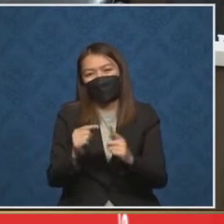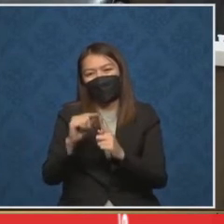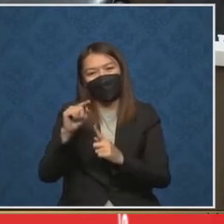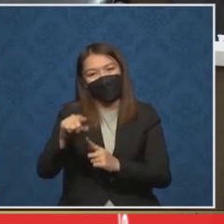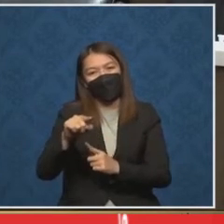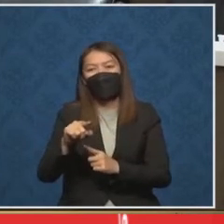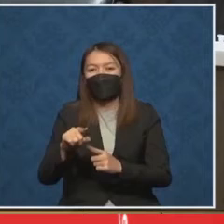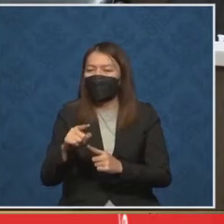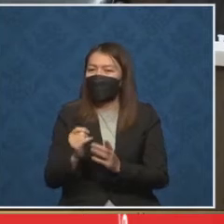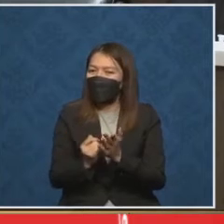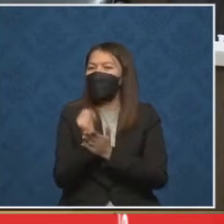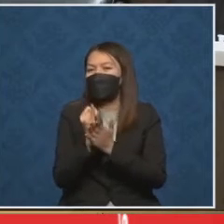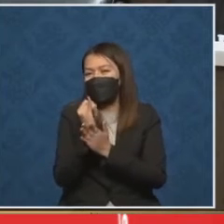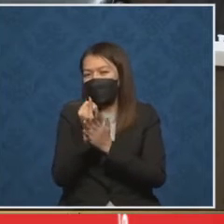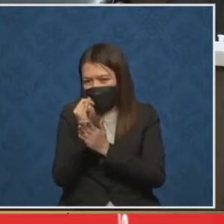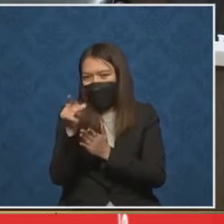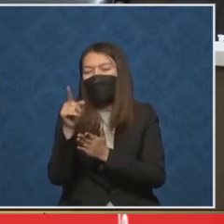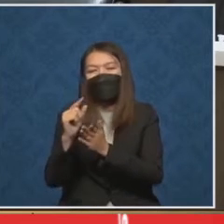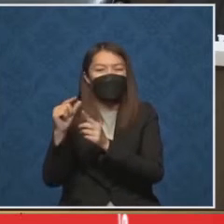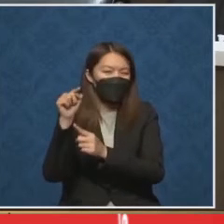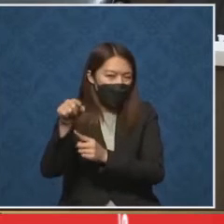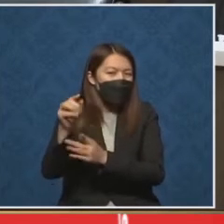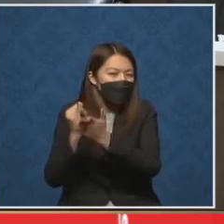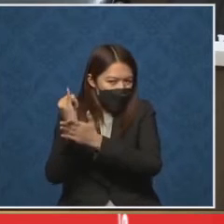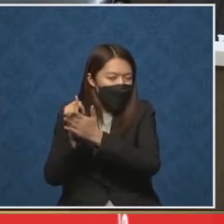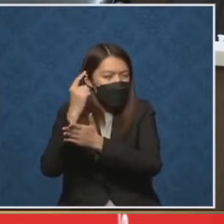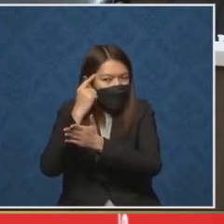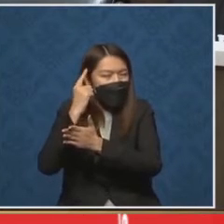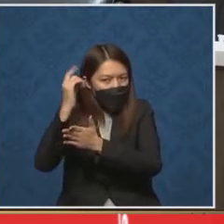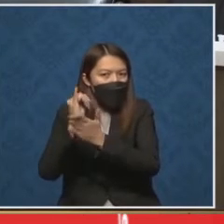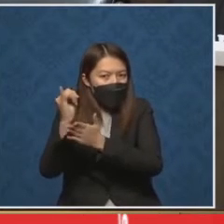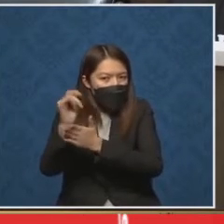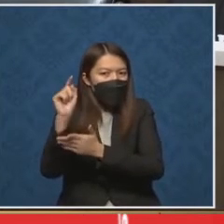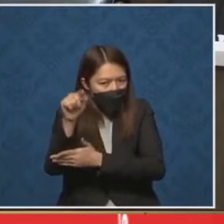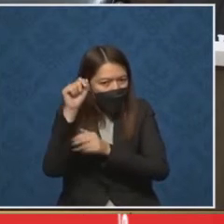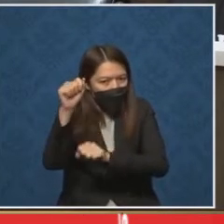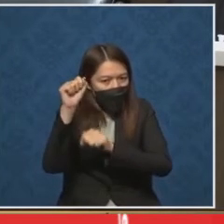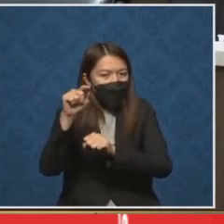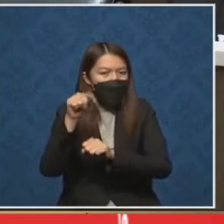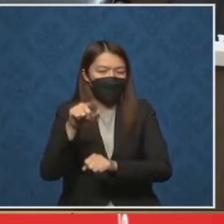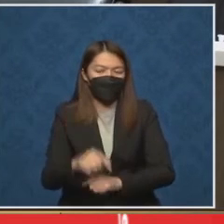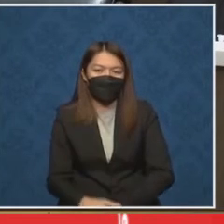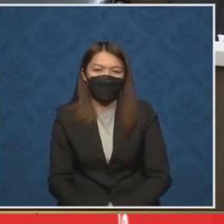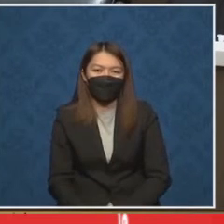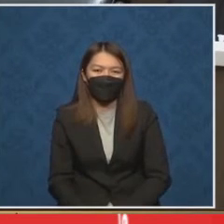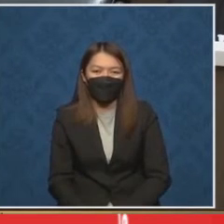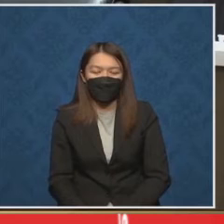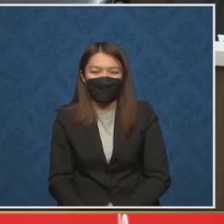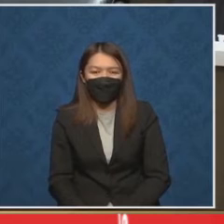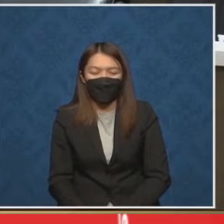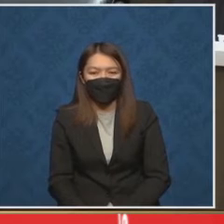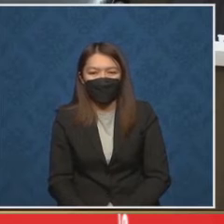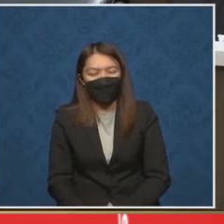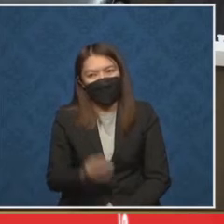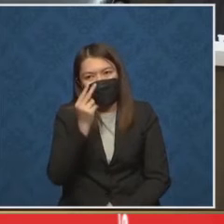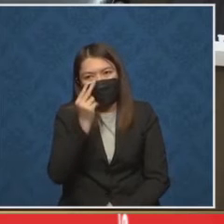ครับเอานึกอะไรออกทำนึกอะไรออกทำหมดนะครับผมเห็นคำสั่งหนึ่งที่เห็น